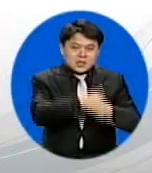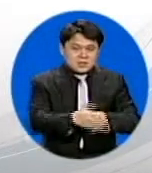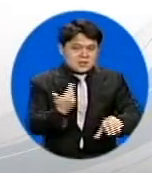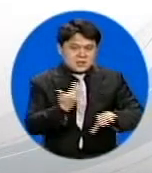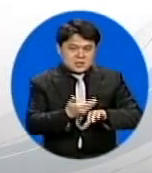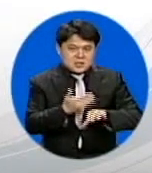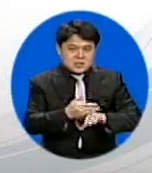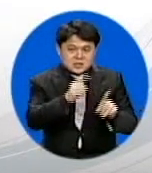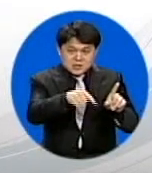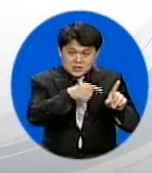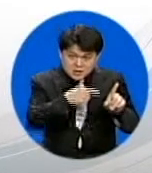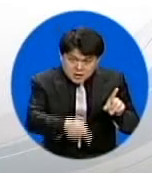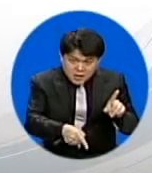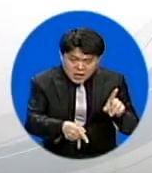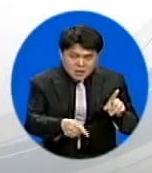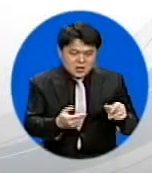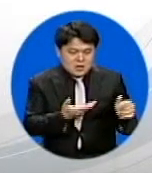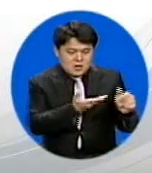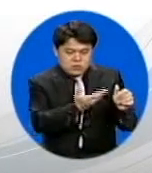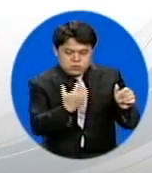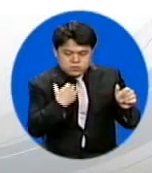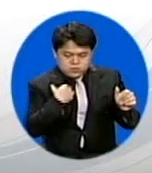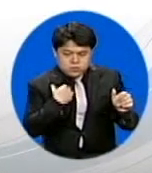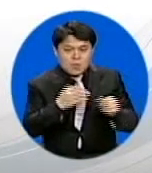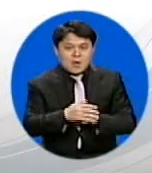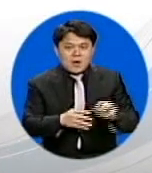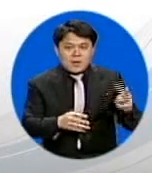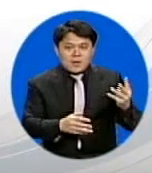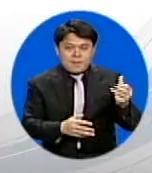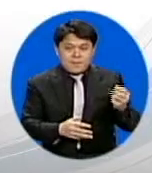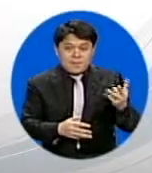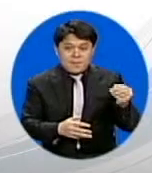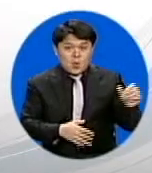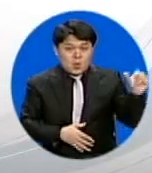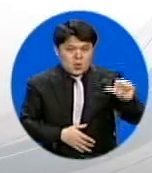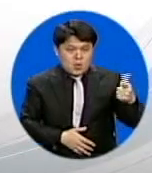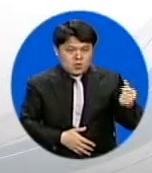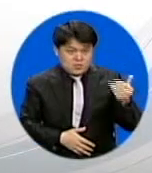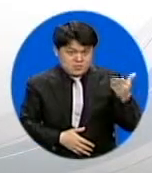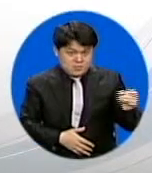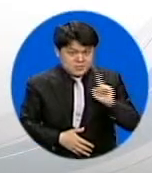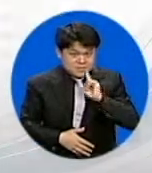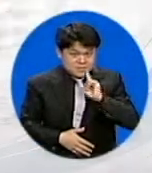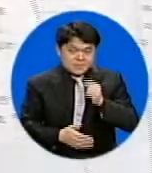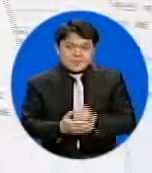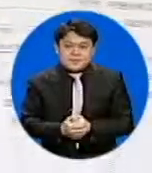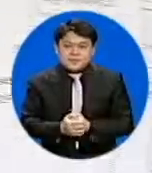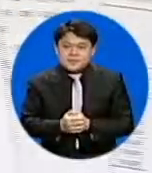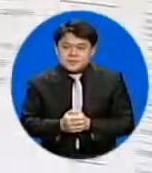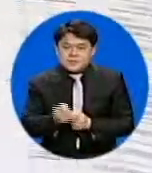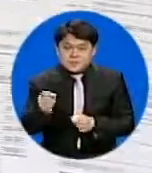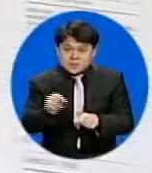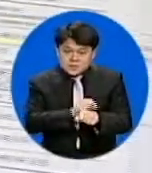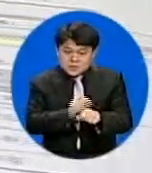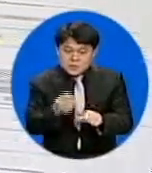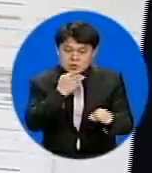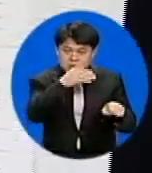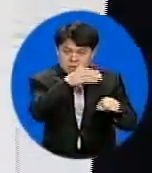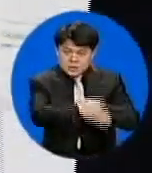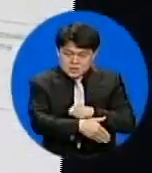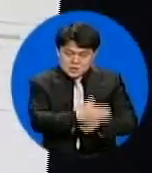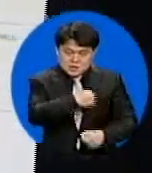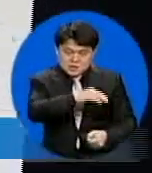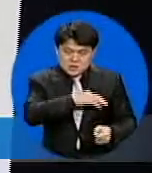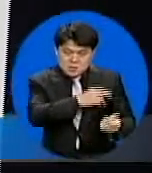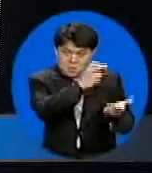부양 의무자 부양 능력 판정 기준이 383만 5,069원입니다. 특히 서울형